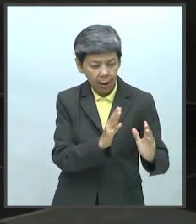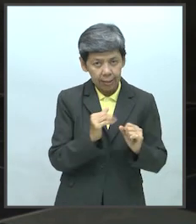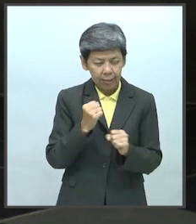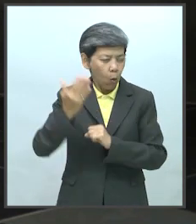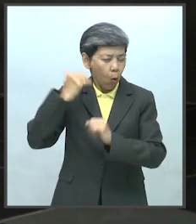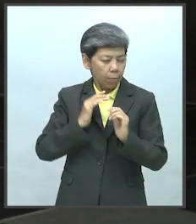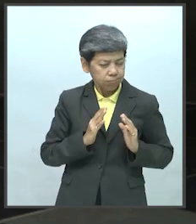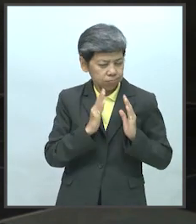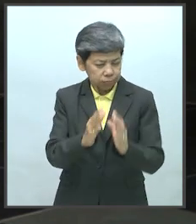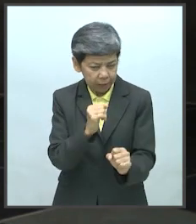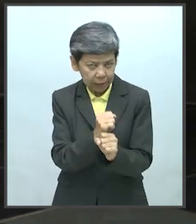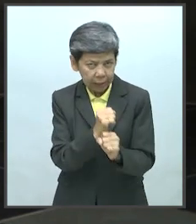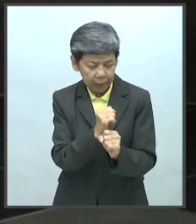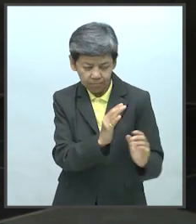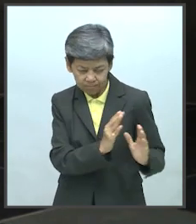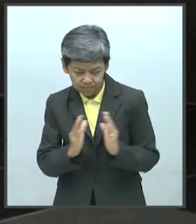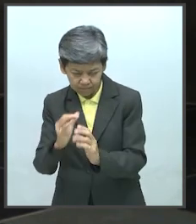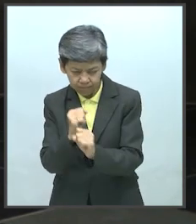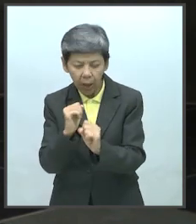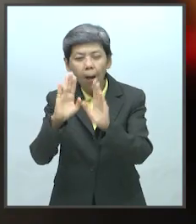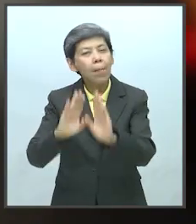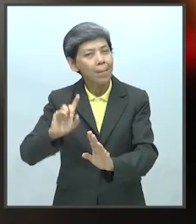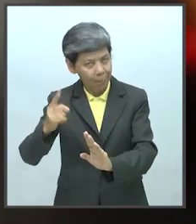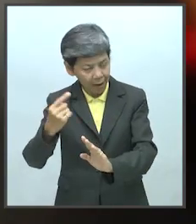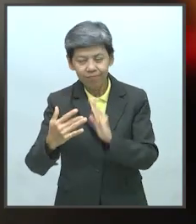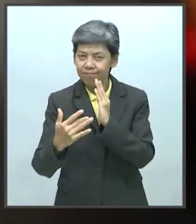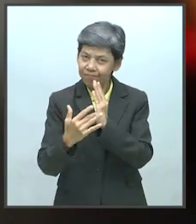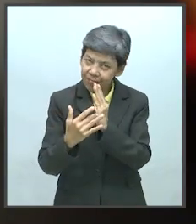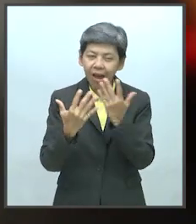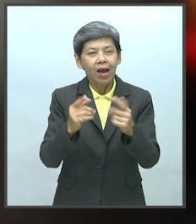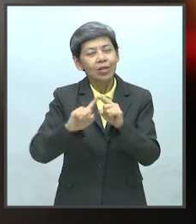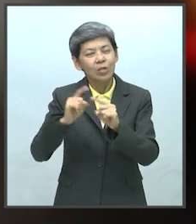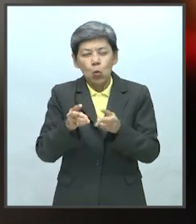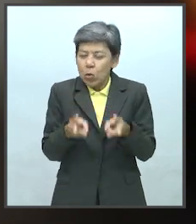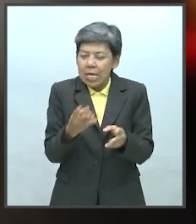รียนแบบวิธีการทำในสมัยโบราณโดยใช้อุปกรณ์สมัยใหม ่ เ